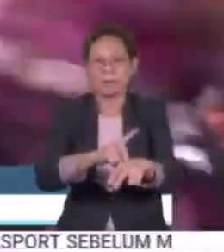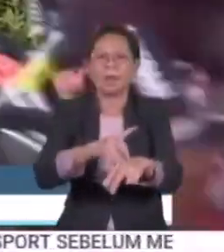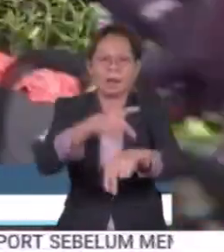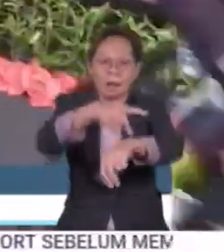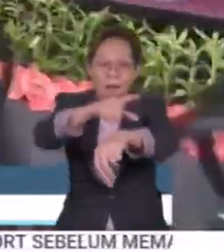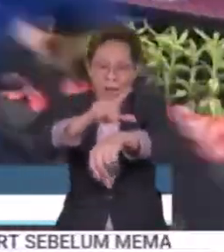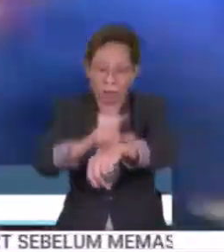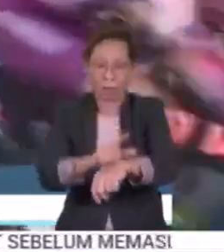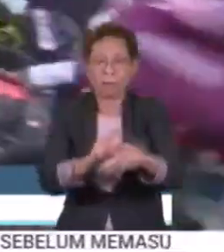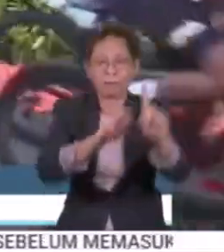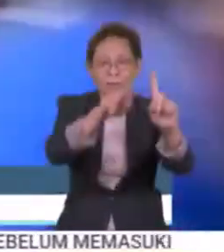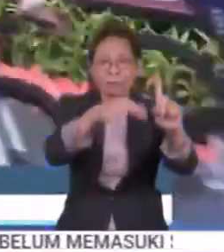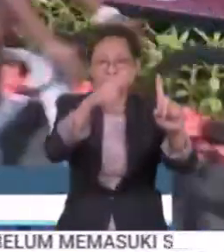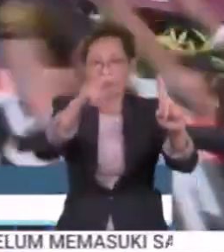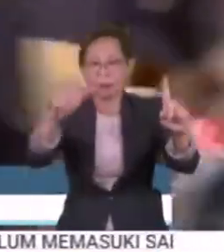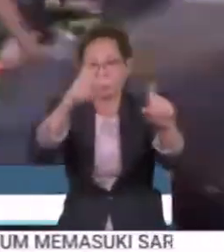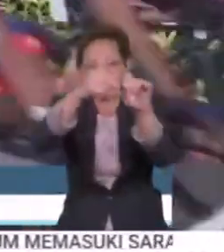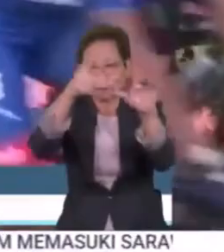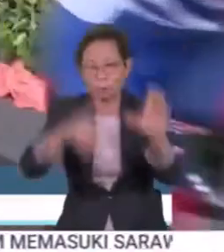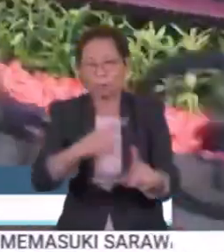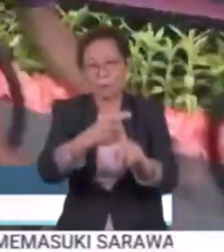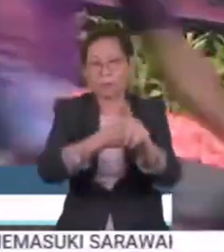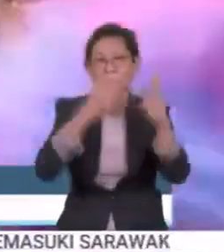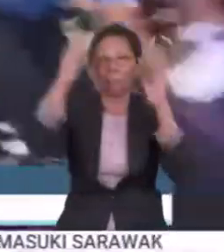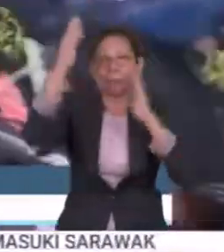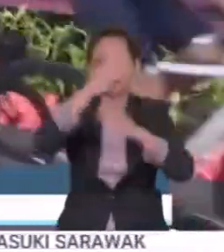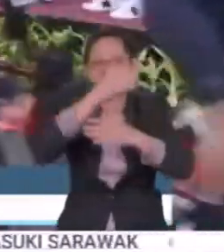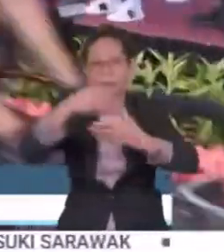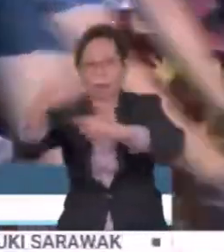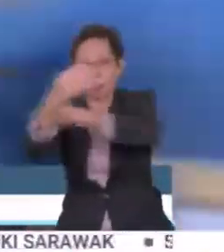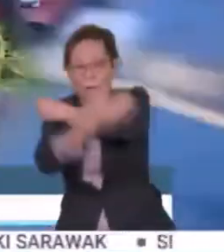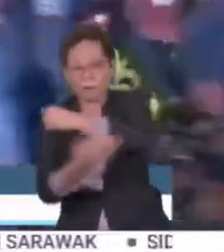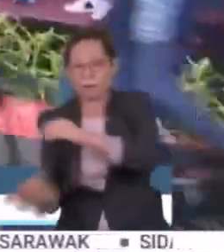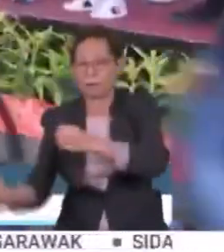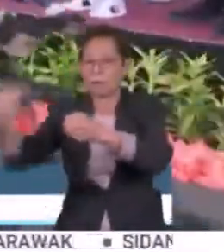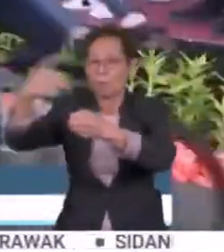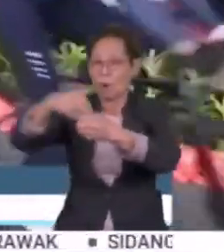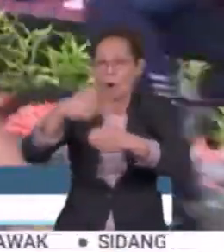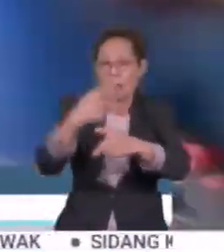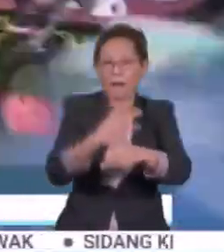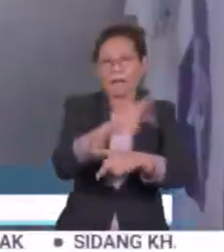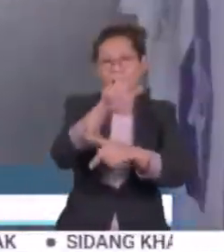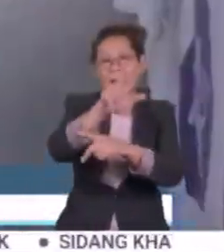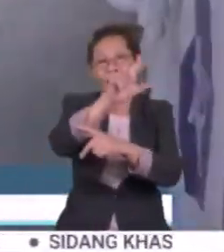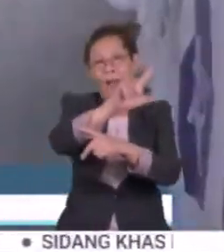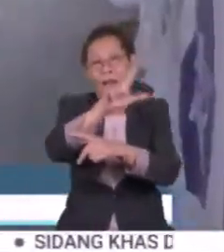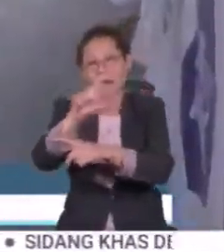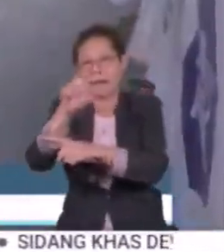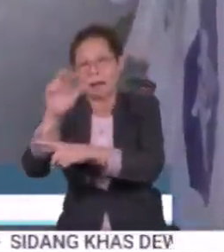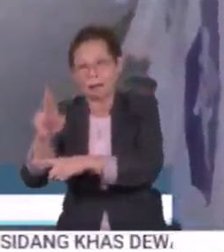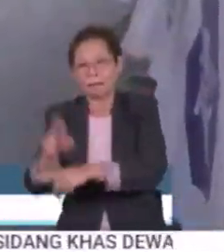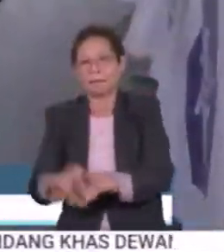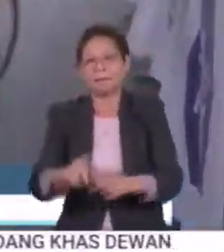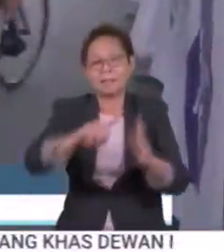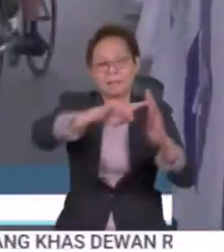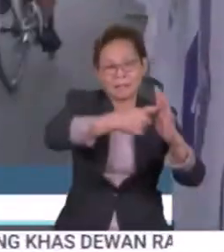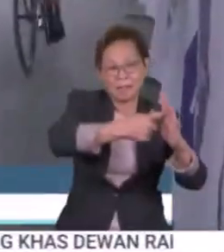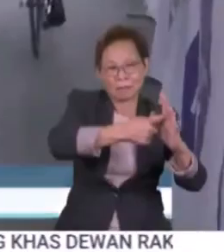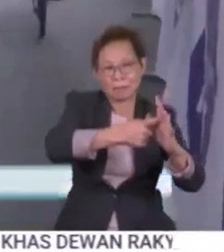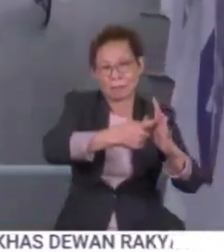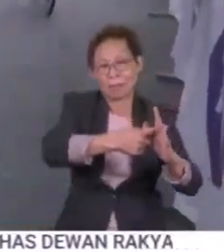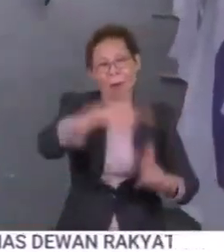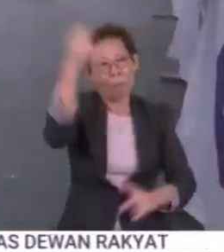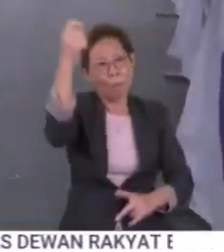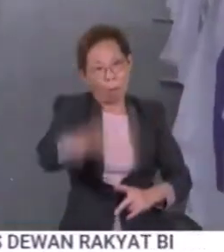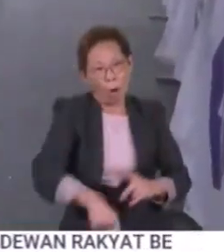Langkawi 1.300 peserta dari dalam dan luar negara menyertai edisi ketiga llar pelepah itu